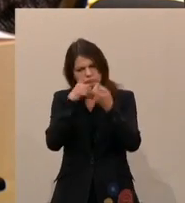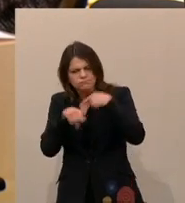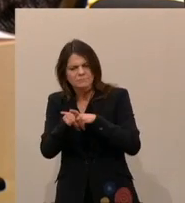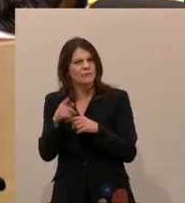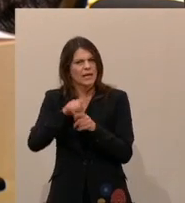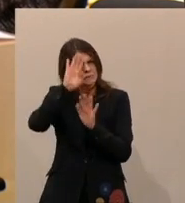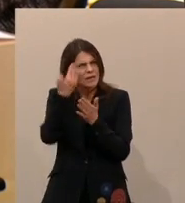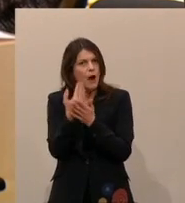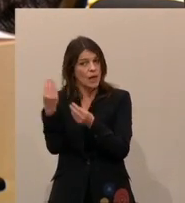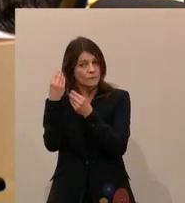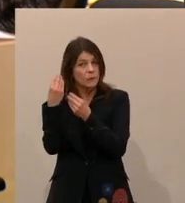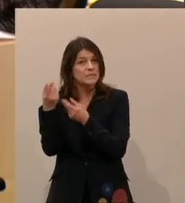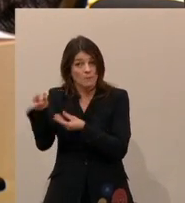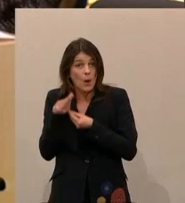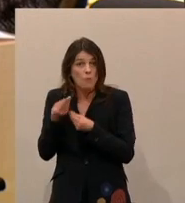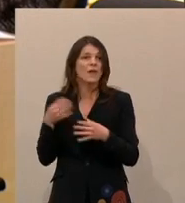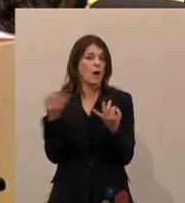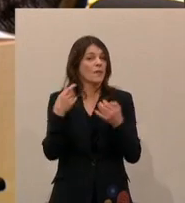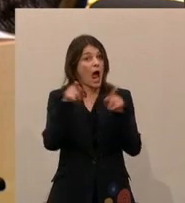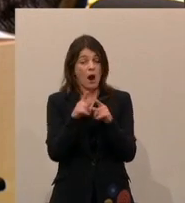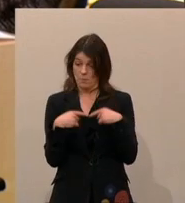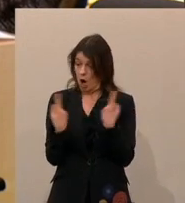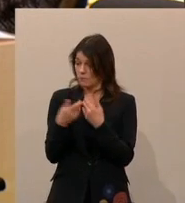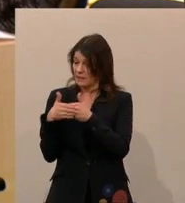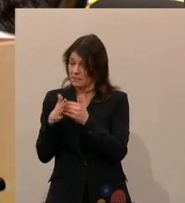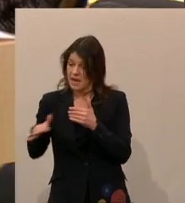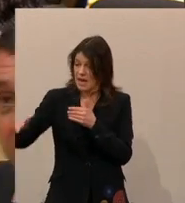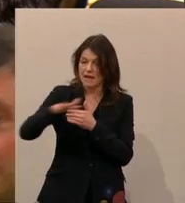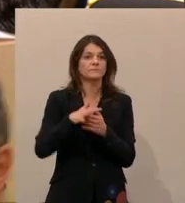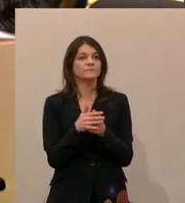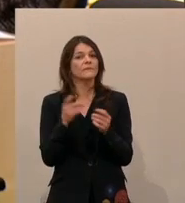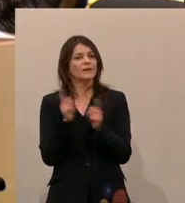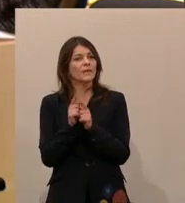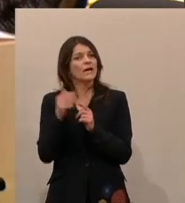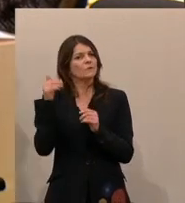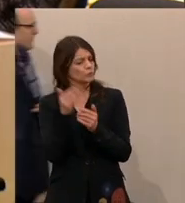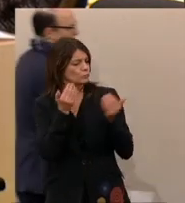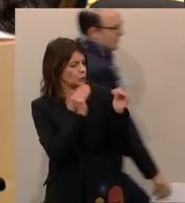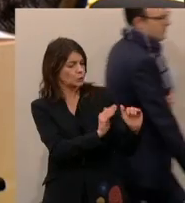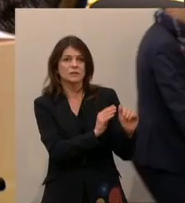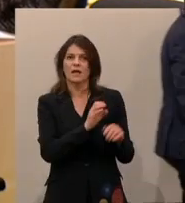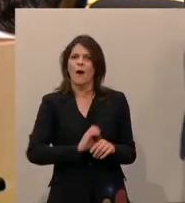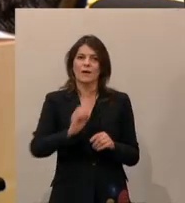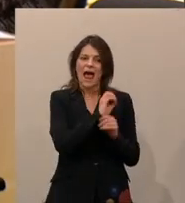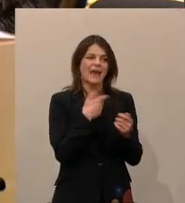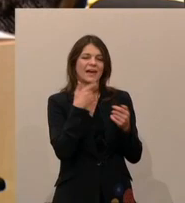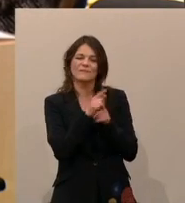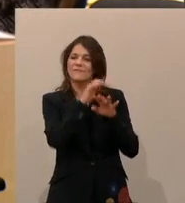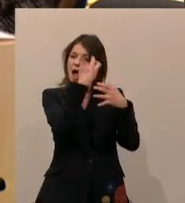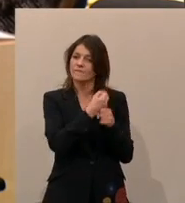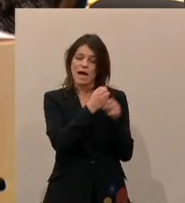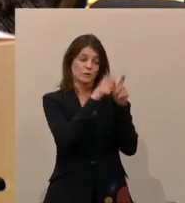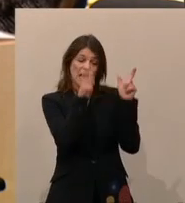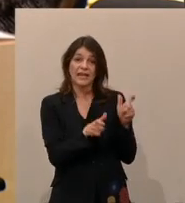vertraulicher Information erhalten soll oder sich im räumlichen Umfeld von vorbeugend zu schützenden Organwaltern verfassungsmäßiger